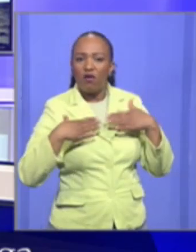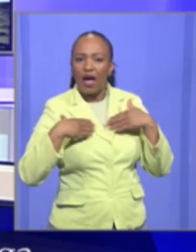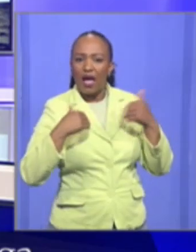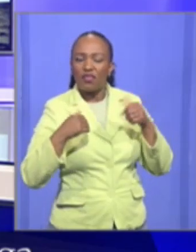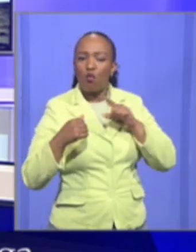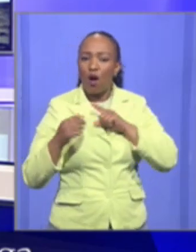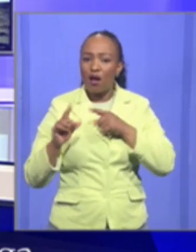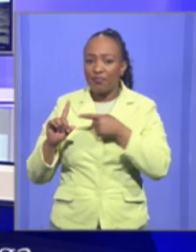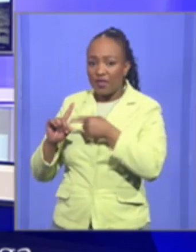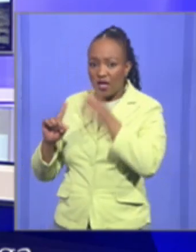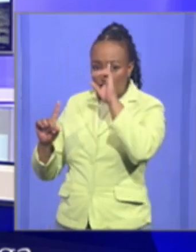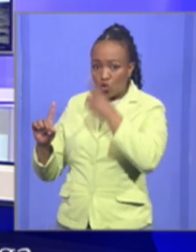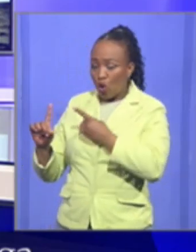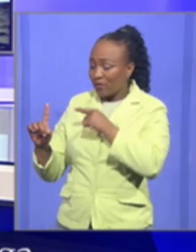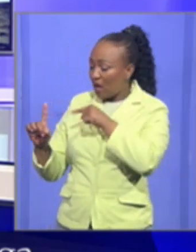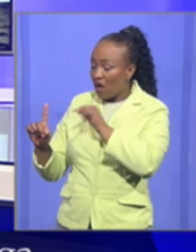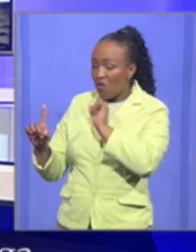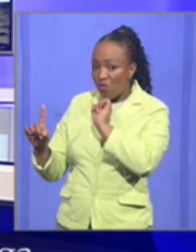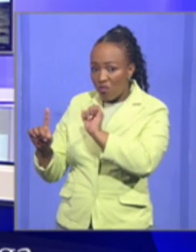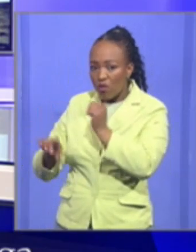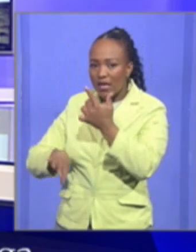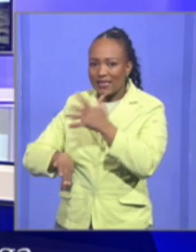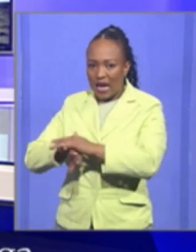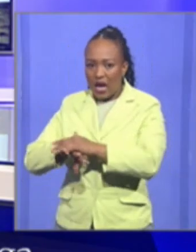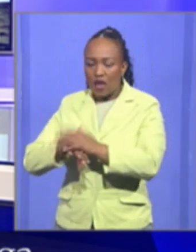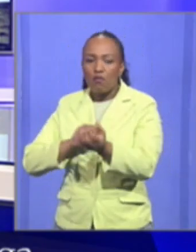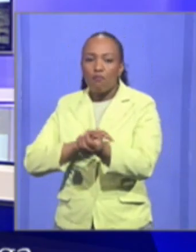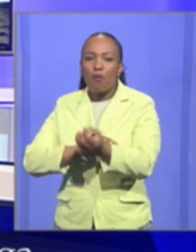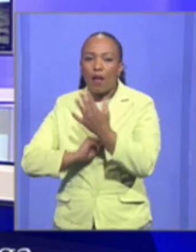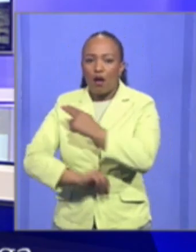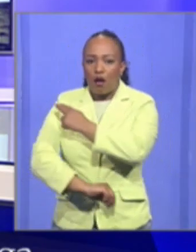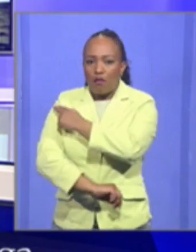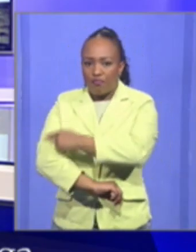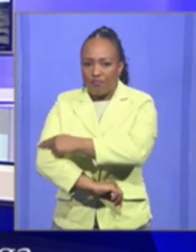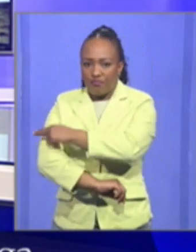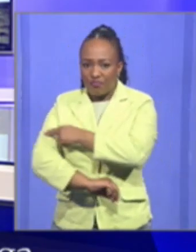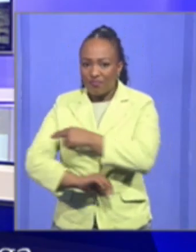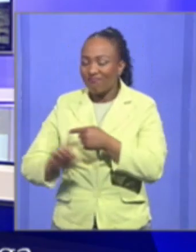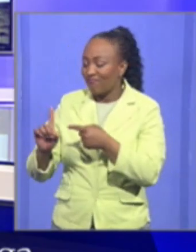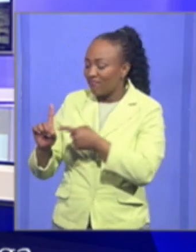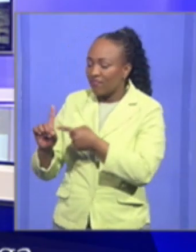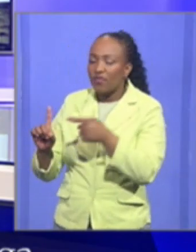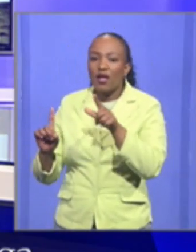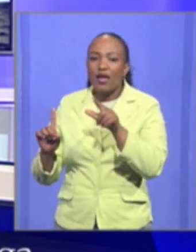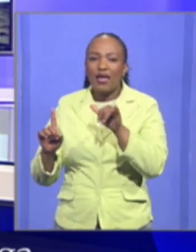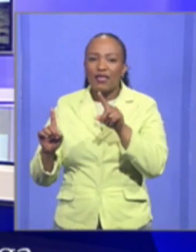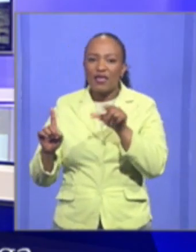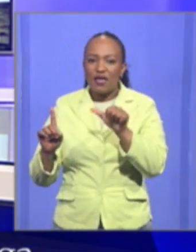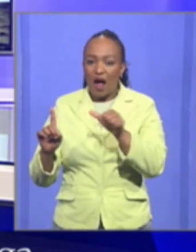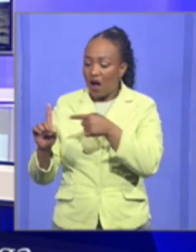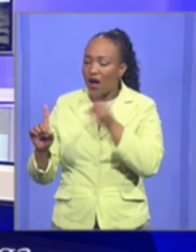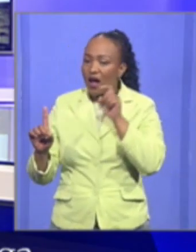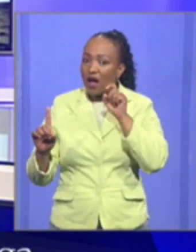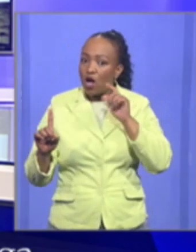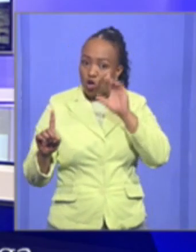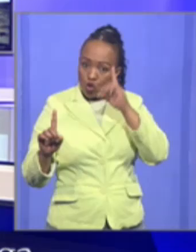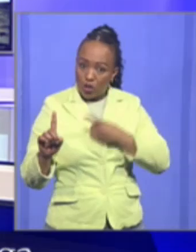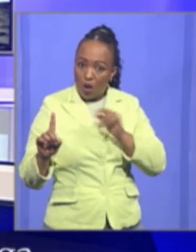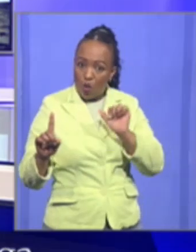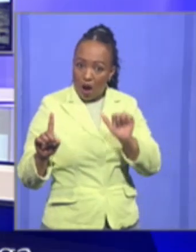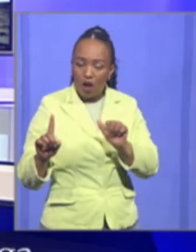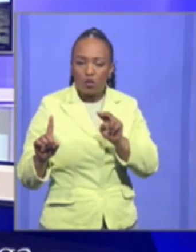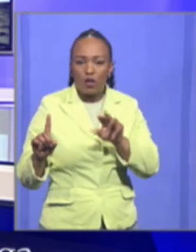bja Matikwana ka Mkhuhlu ka Mpumalanga. Go ya ka Lydia Mkhabela, morwedi wa gagwe wa mengwaga e